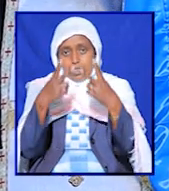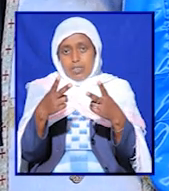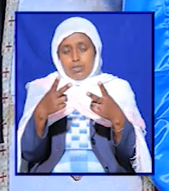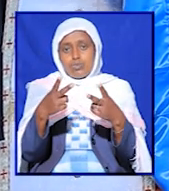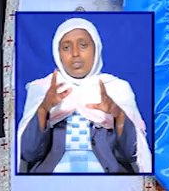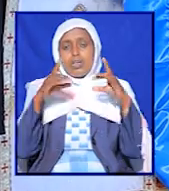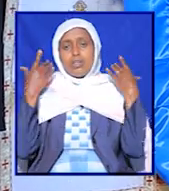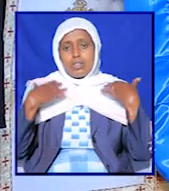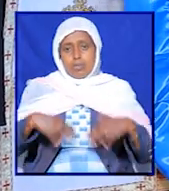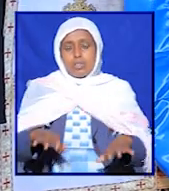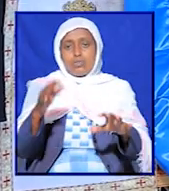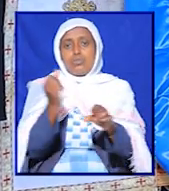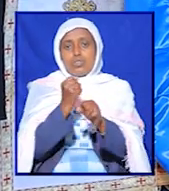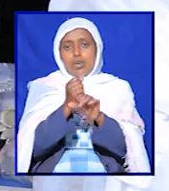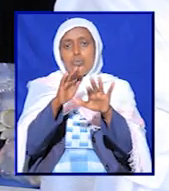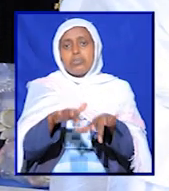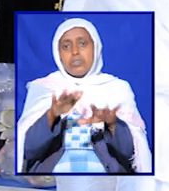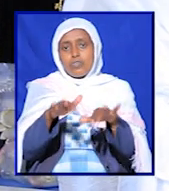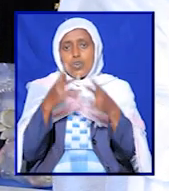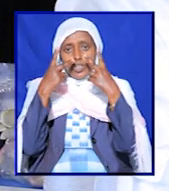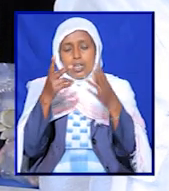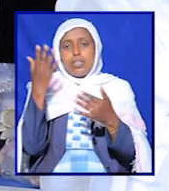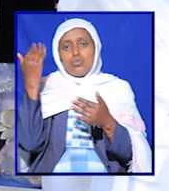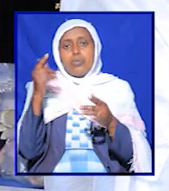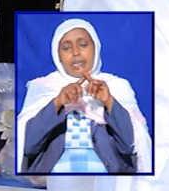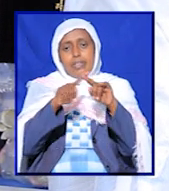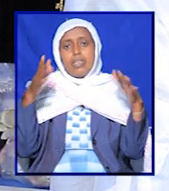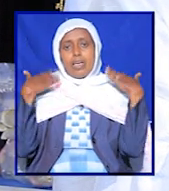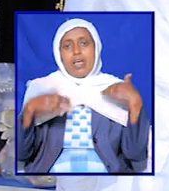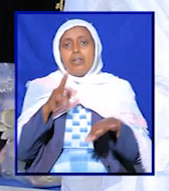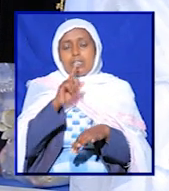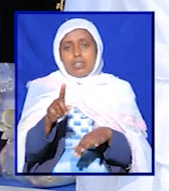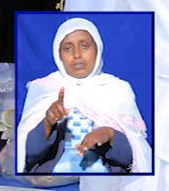እንዳያያችሁት የካህናት አልባሳቱ ሲሰፉ እያያያችሁ ነበር የተለያየ አልባሳትን